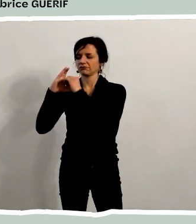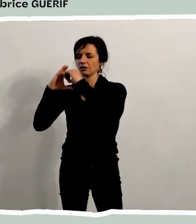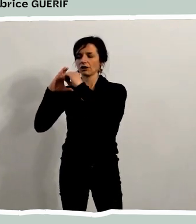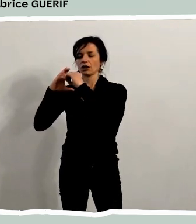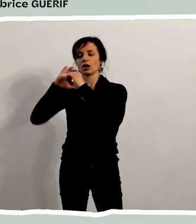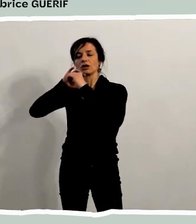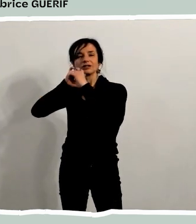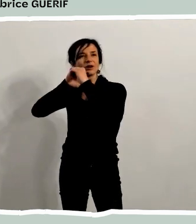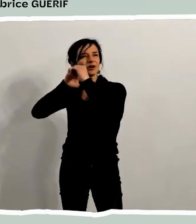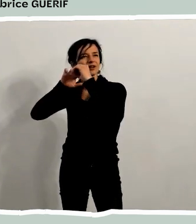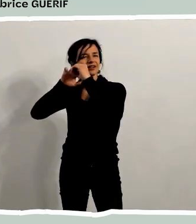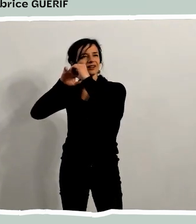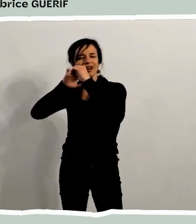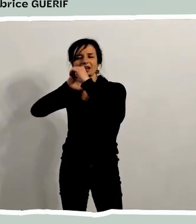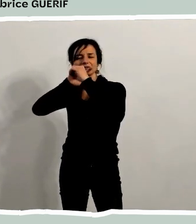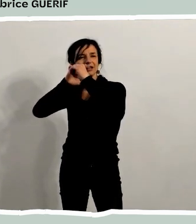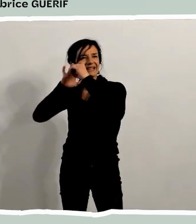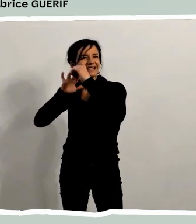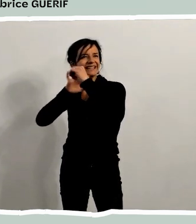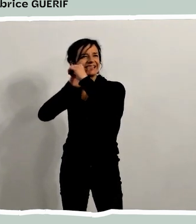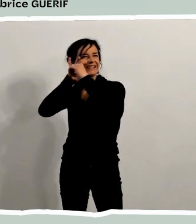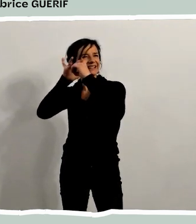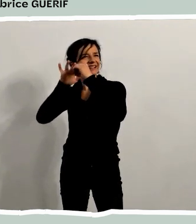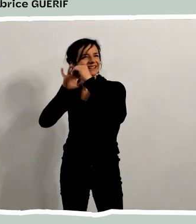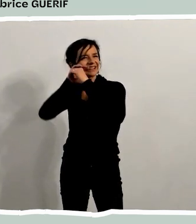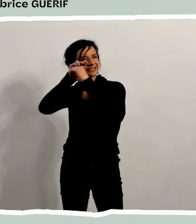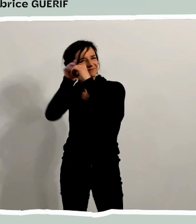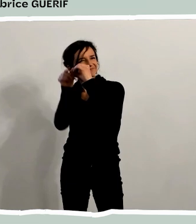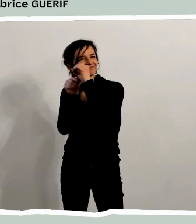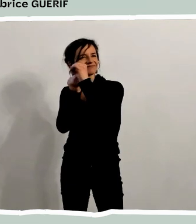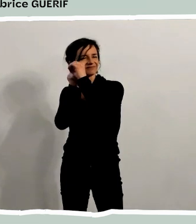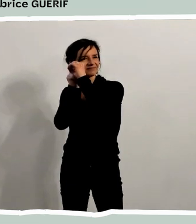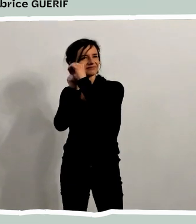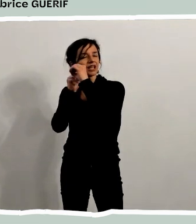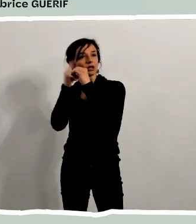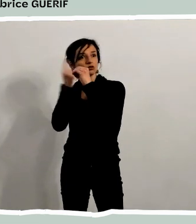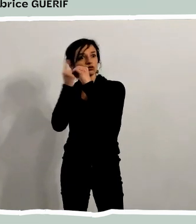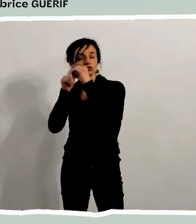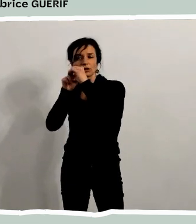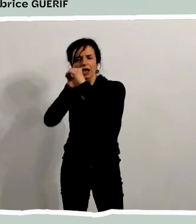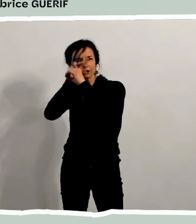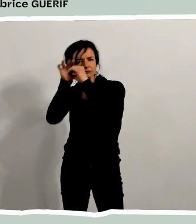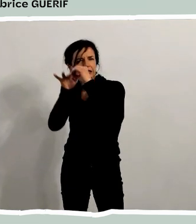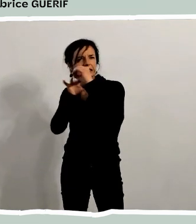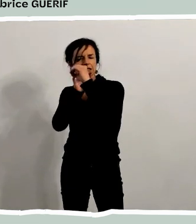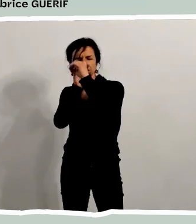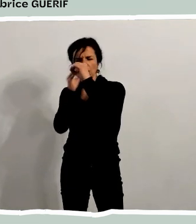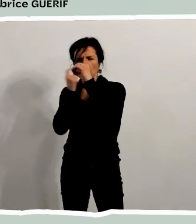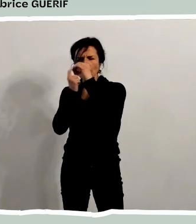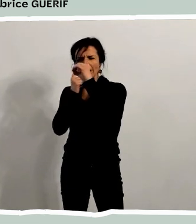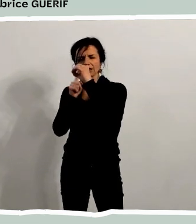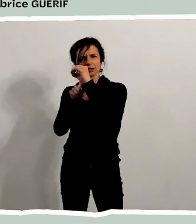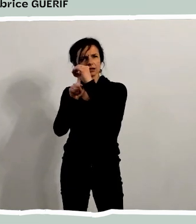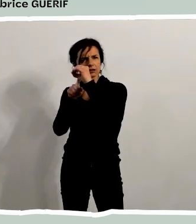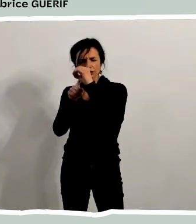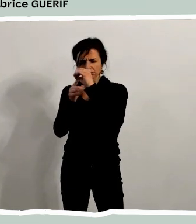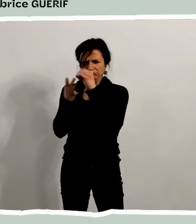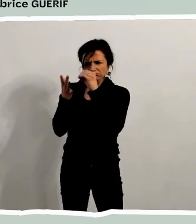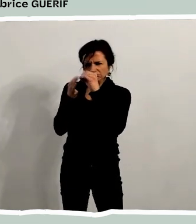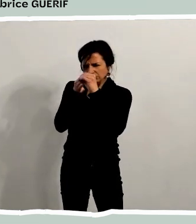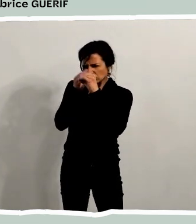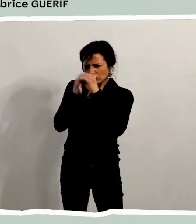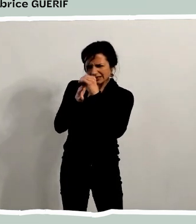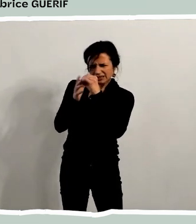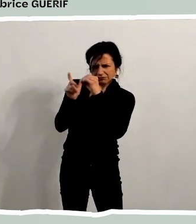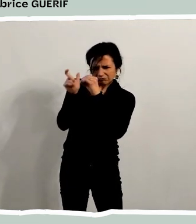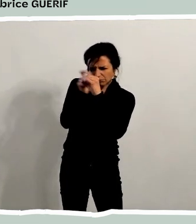entoure l'ovocyte au niveau des ovaires, qui le conserve, ils ont recherché la présence de toxiques. Et en fait, qu'est-ce qui ressort de ce